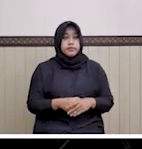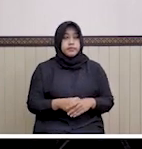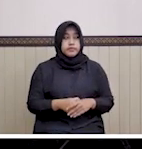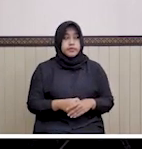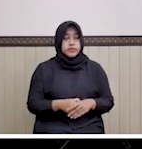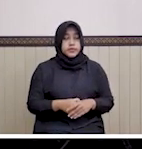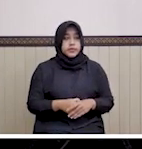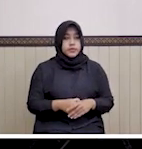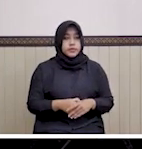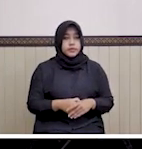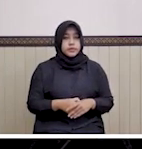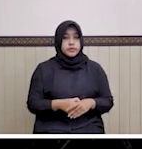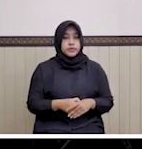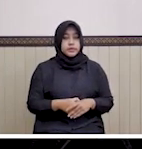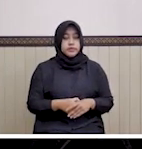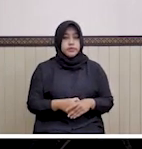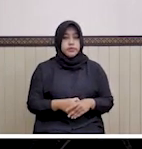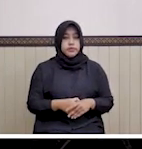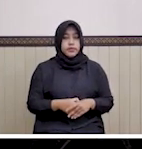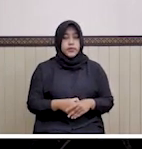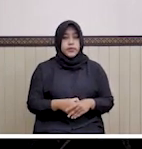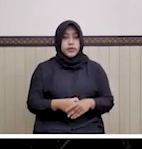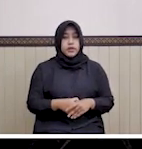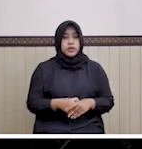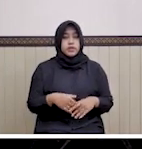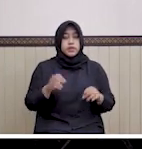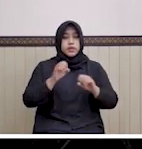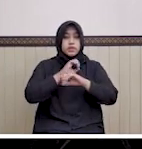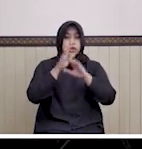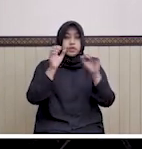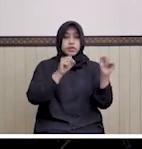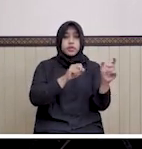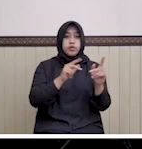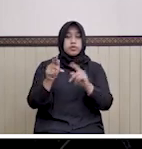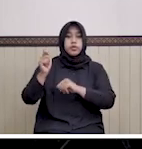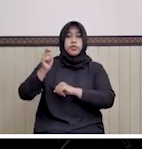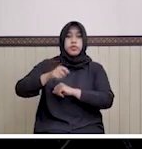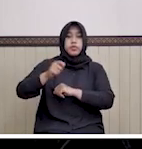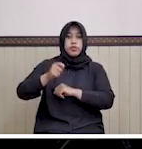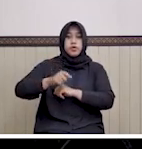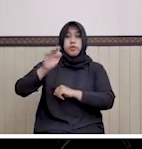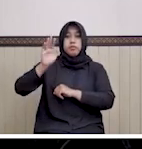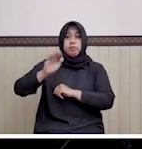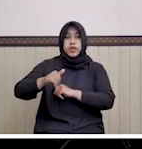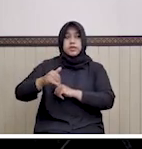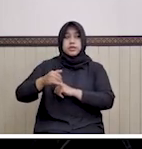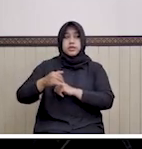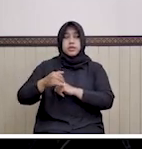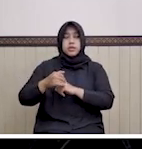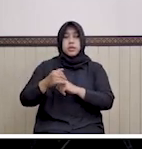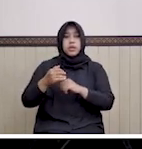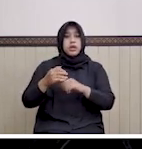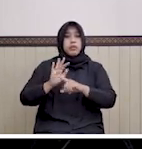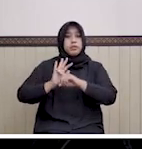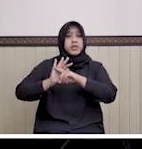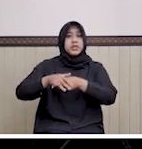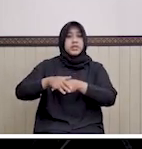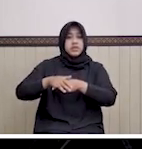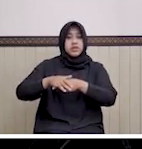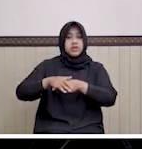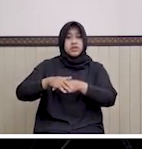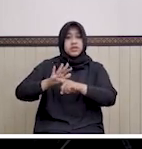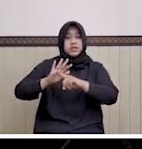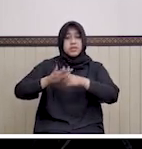ya apa namanya eh jelas di konsep hukum kita itu masih agak mendiskriminasikan